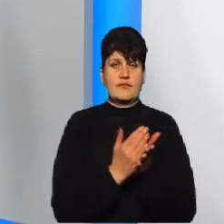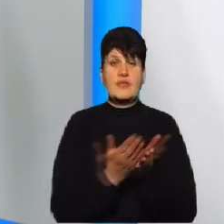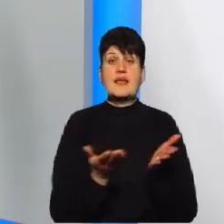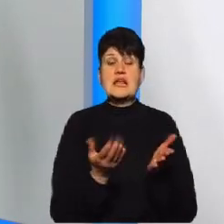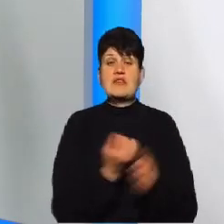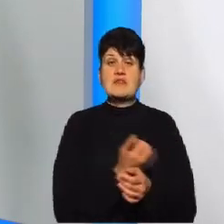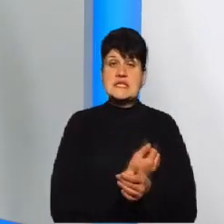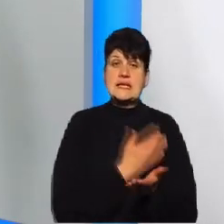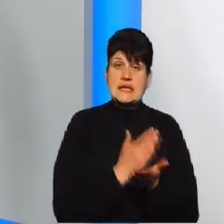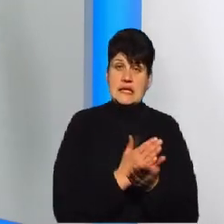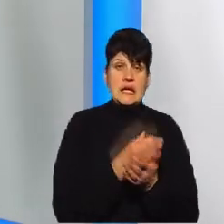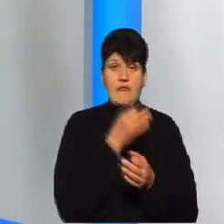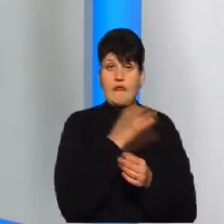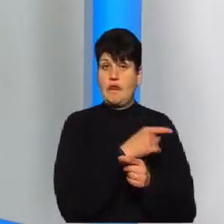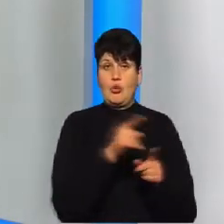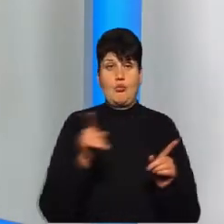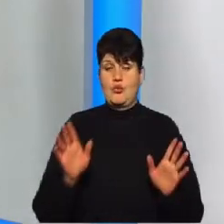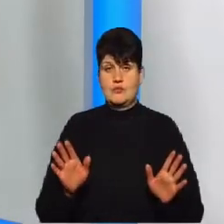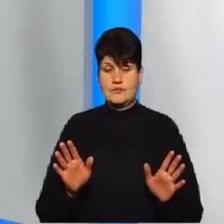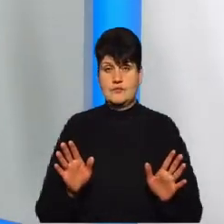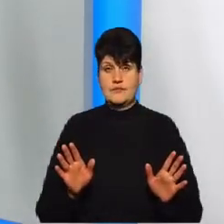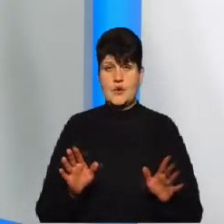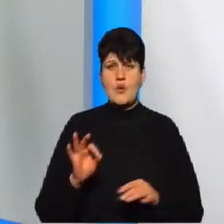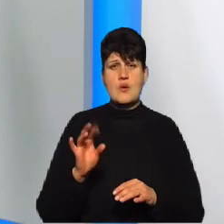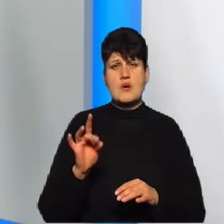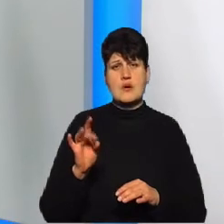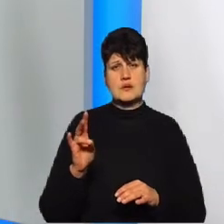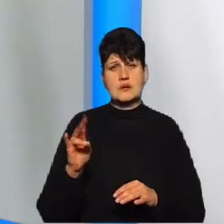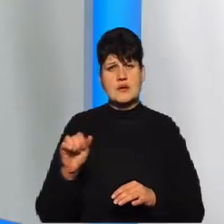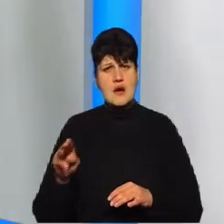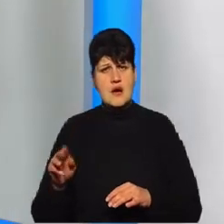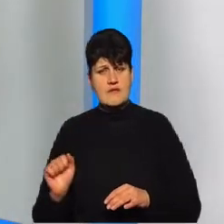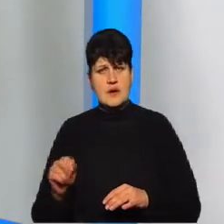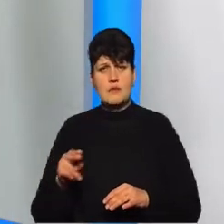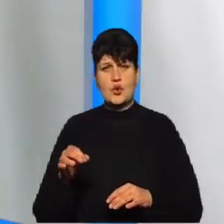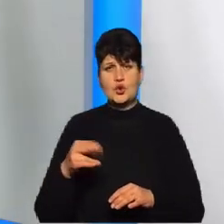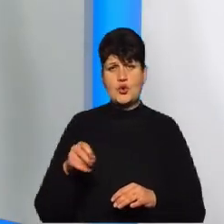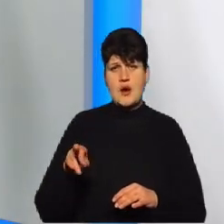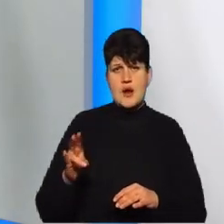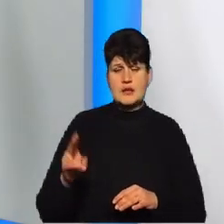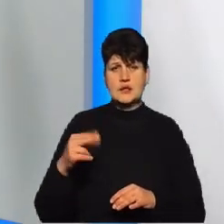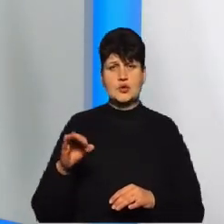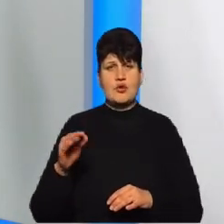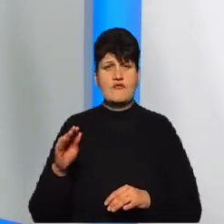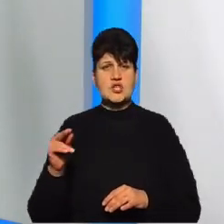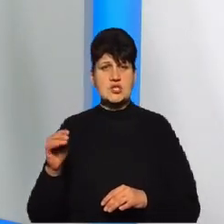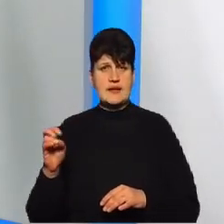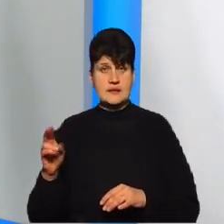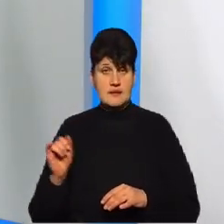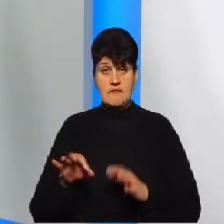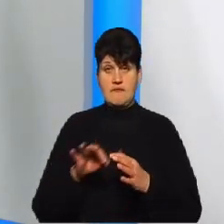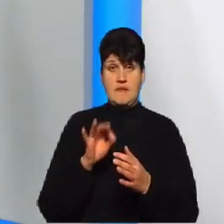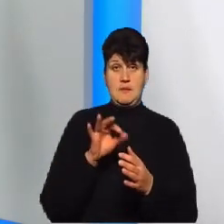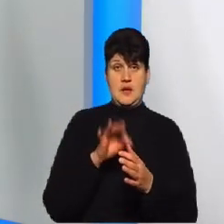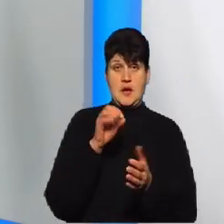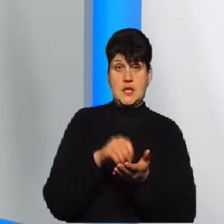в будь-якому з центрів, чи це Орнава, чи це Подоляни, чи це в Довженка. От, значить, ви собі вибираєте, записуєтесь, де ви